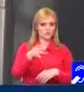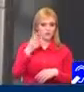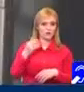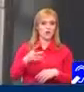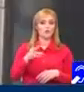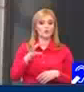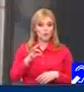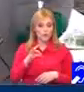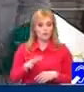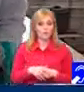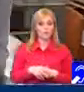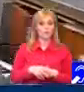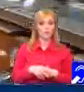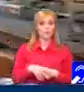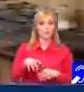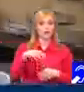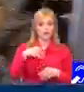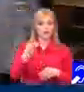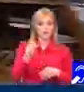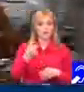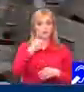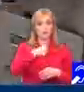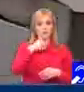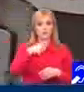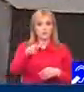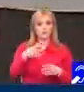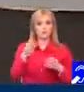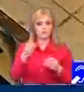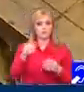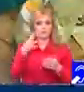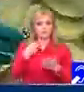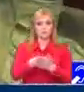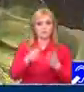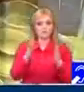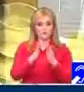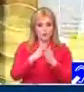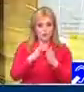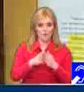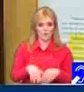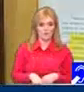acasă într-un laborator modest de la Facultatea de Chimie a Universității de Stat din Moldova.